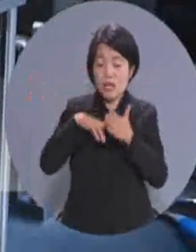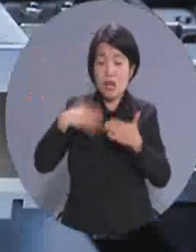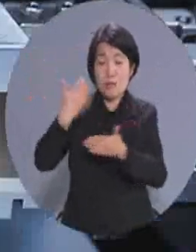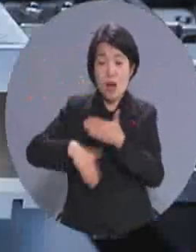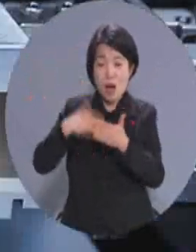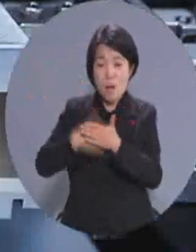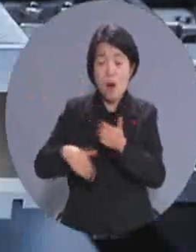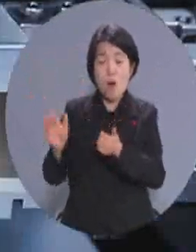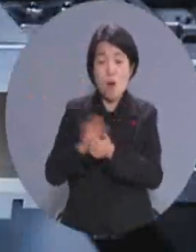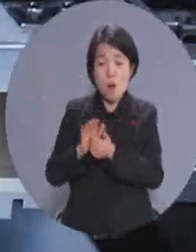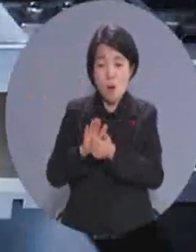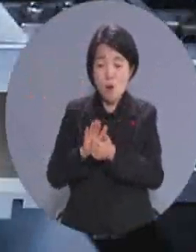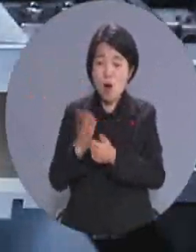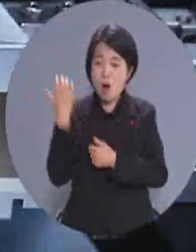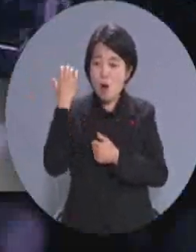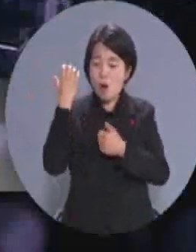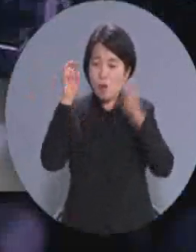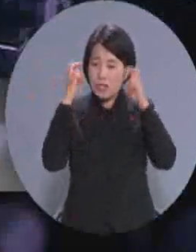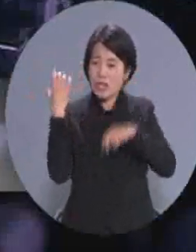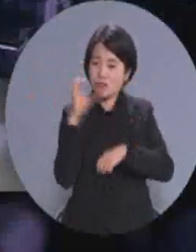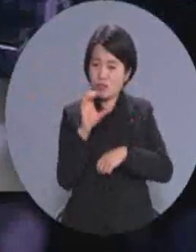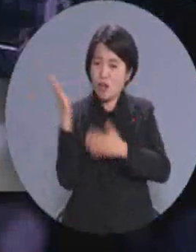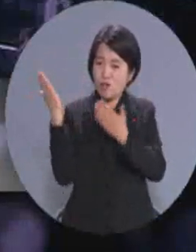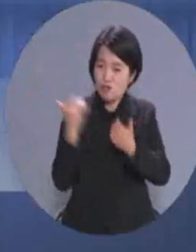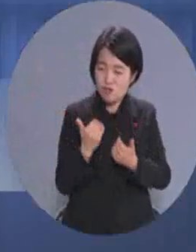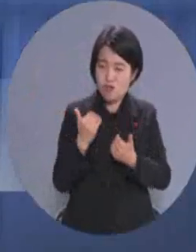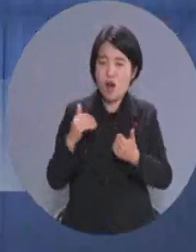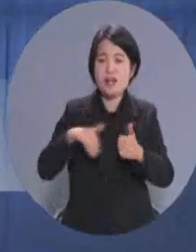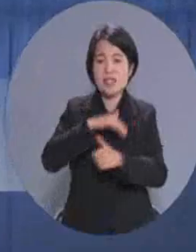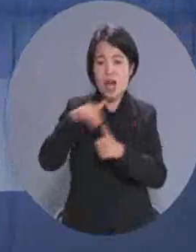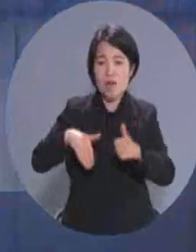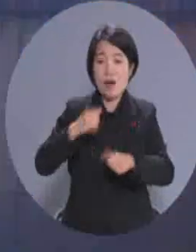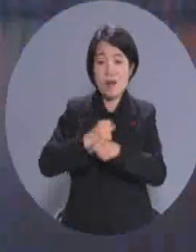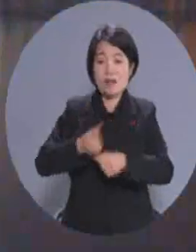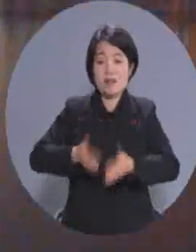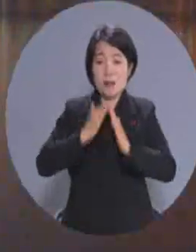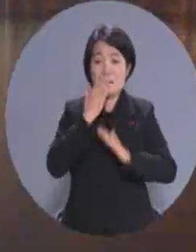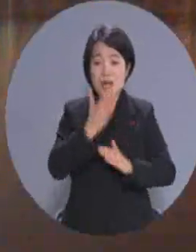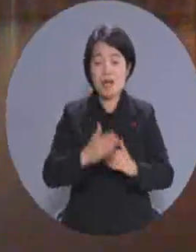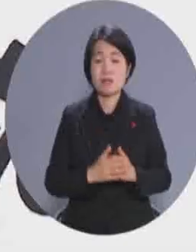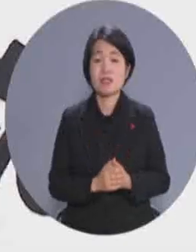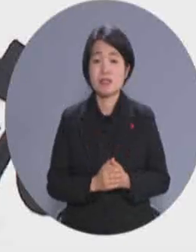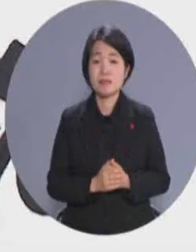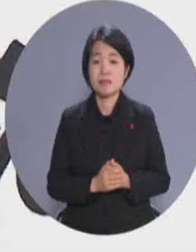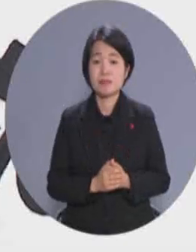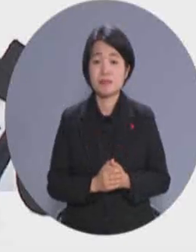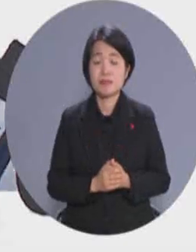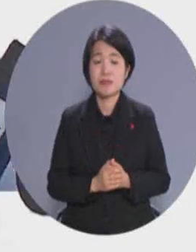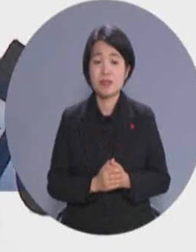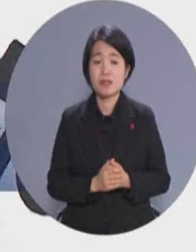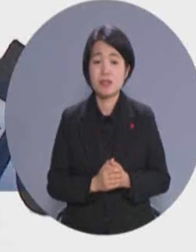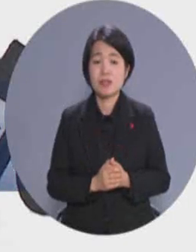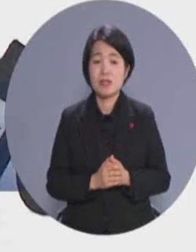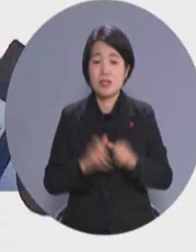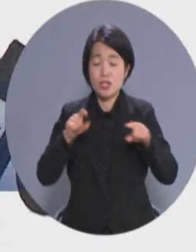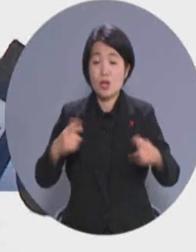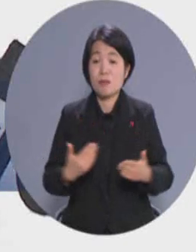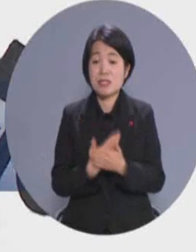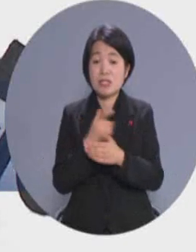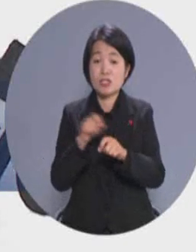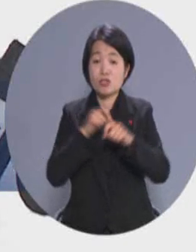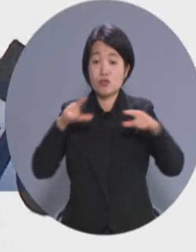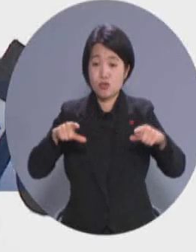혜택으로 기업 투자를 이끌어내 2차 전지 생태계를 조성할 계획입니다. 기회발전